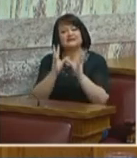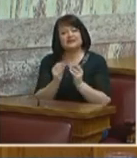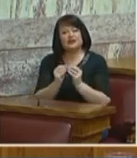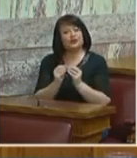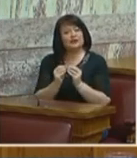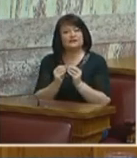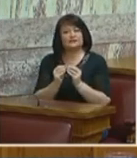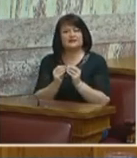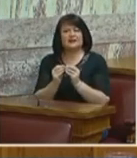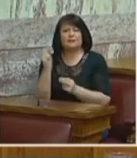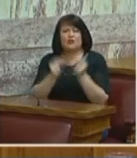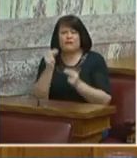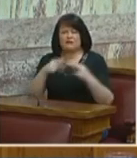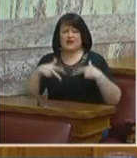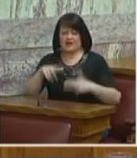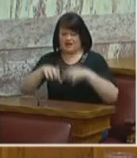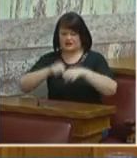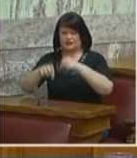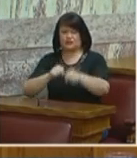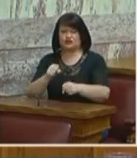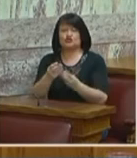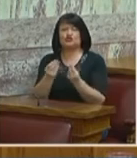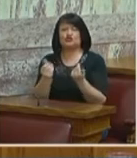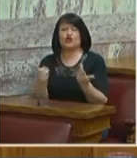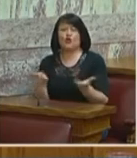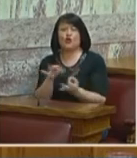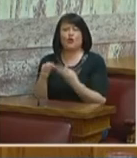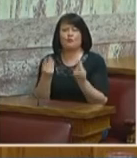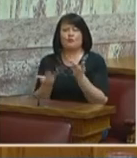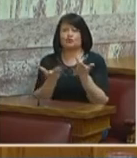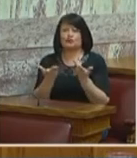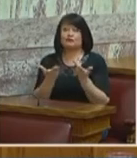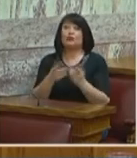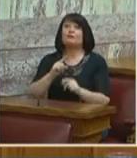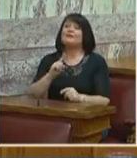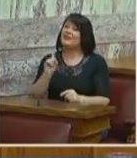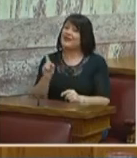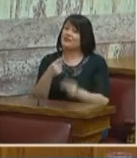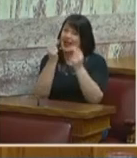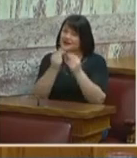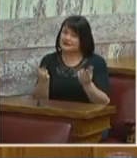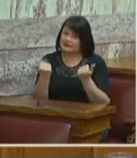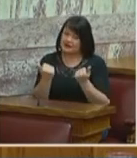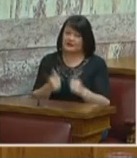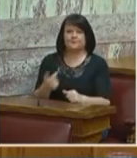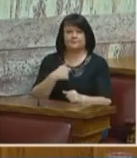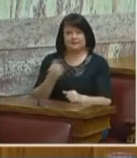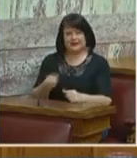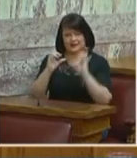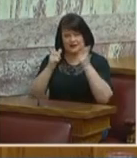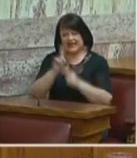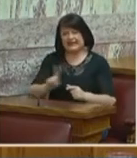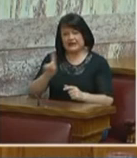παθογένεια του κρατισμού με τακτικισμούς και δογματισμούς. Εμείς, η Νέα Δημοκρατία και ο Κυριάκος